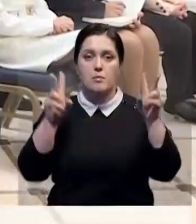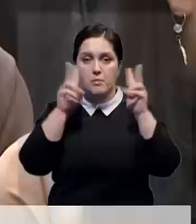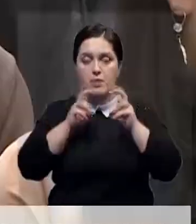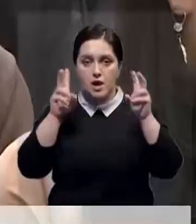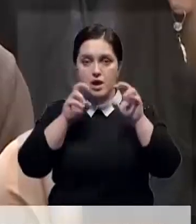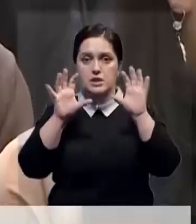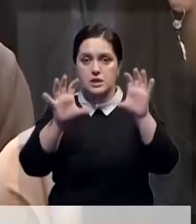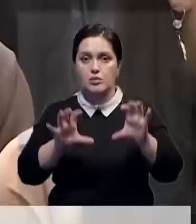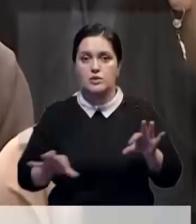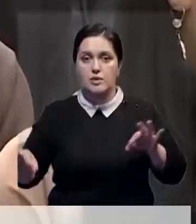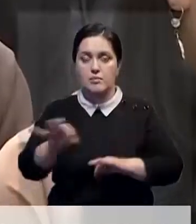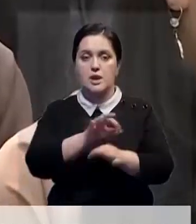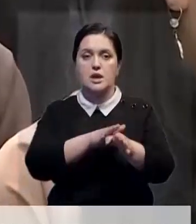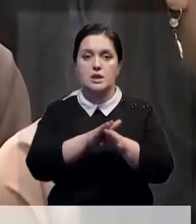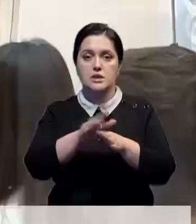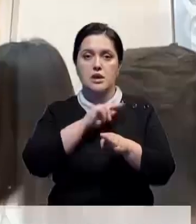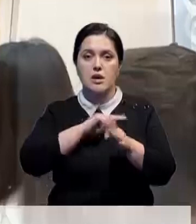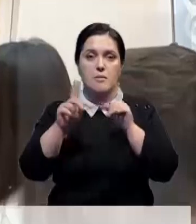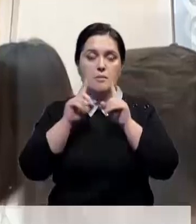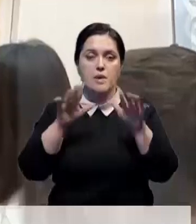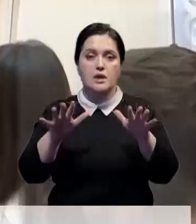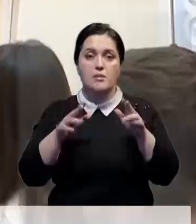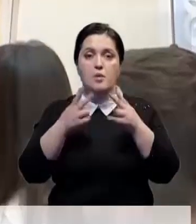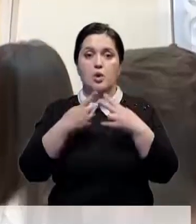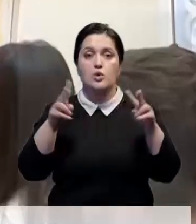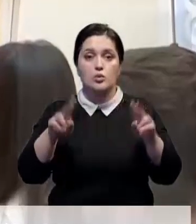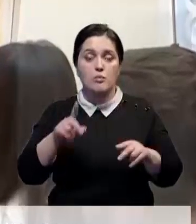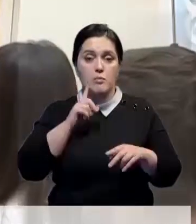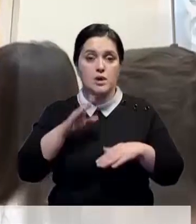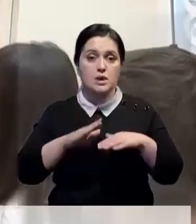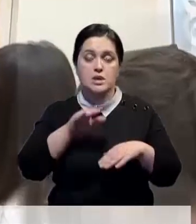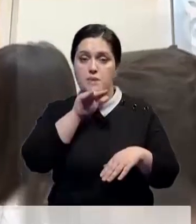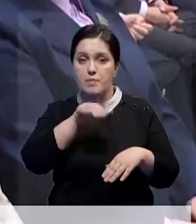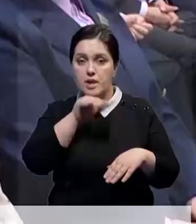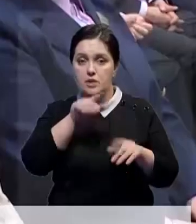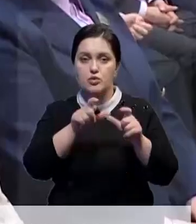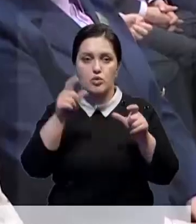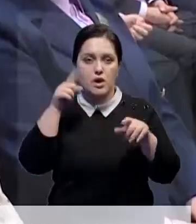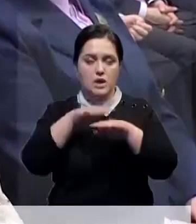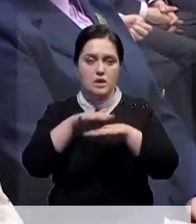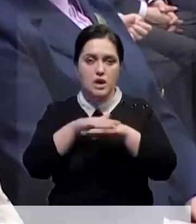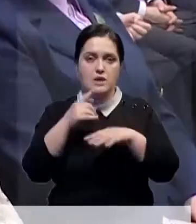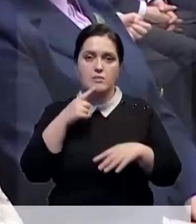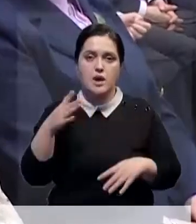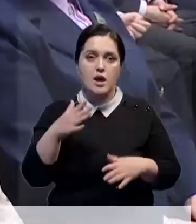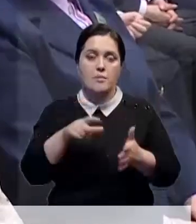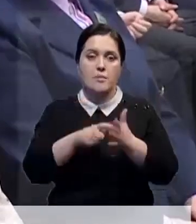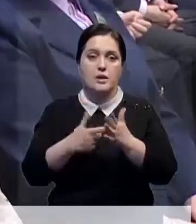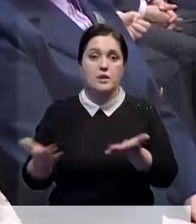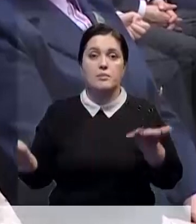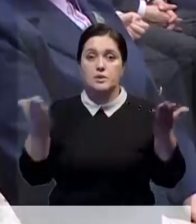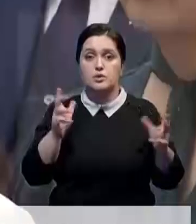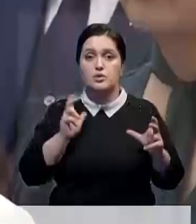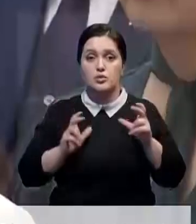экспертизе законопроектов и реализации функций парламента. Это клуб молодых экспертов и школа аналитики. Спикер палаты пригласил